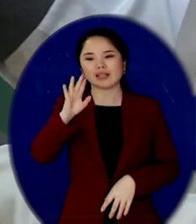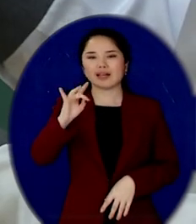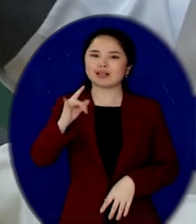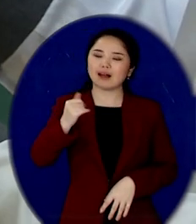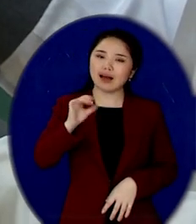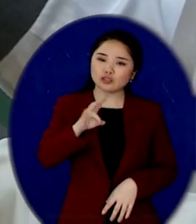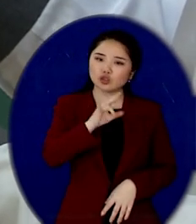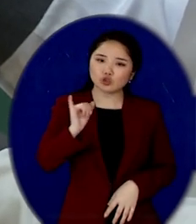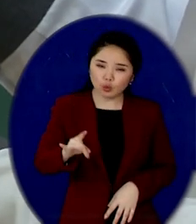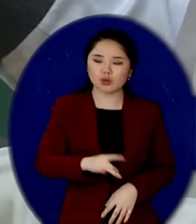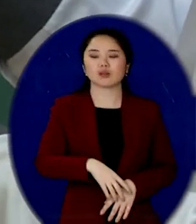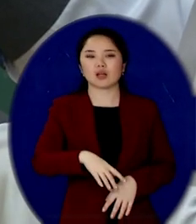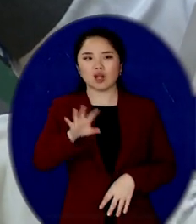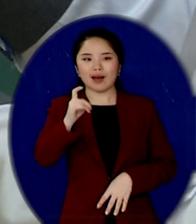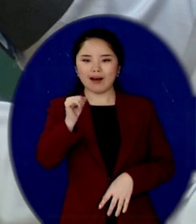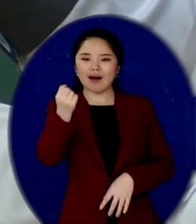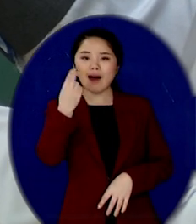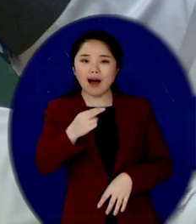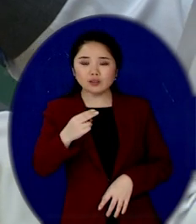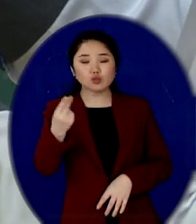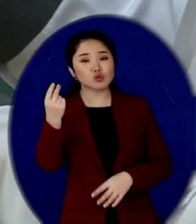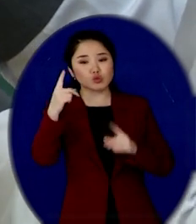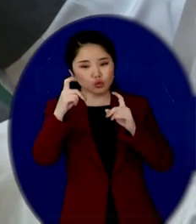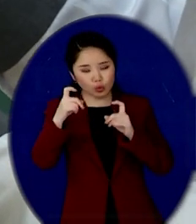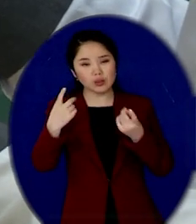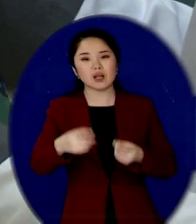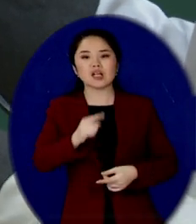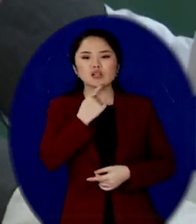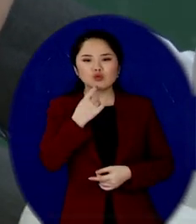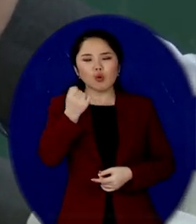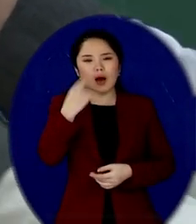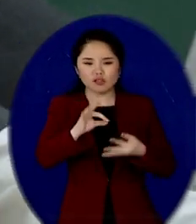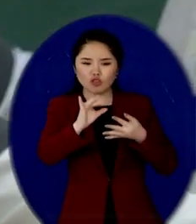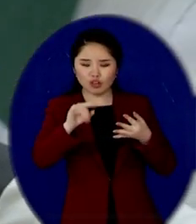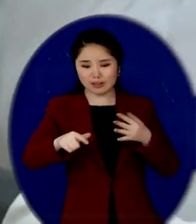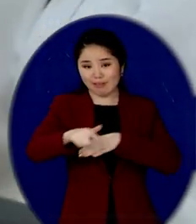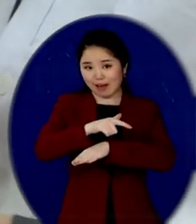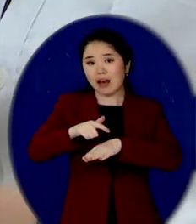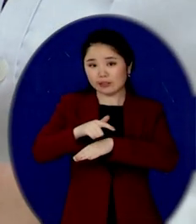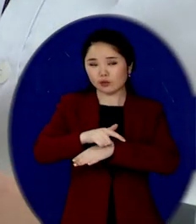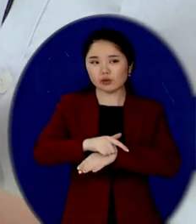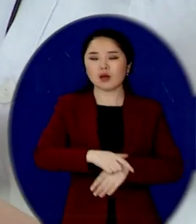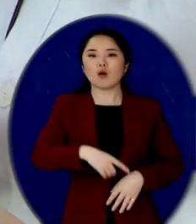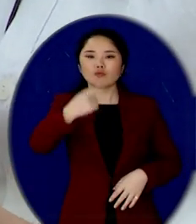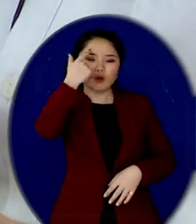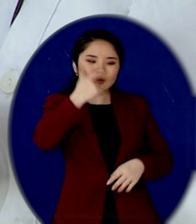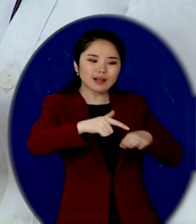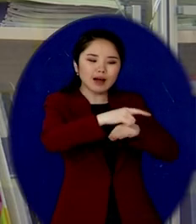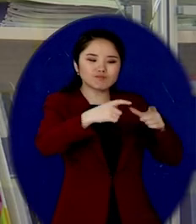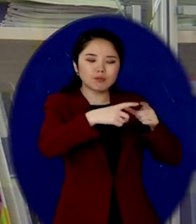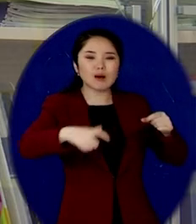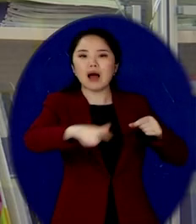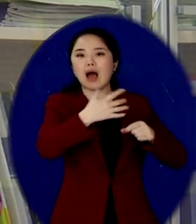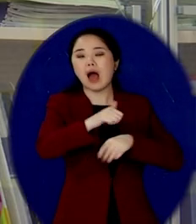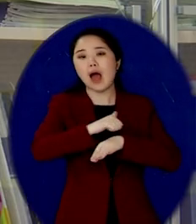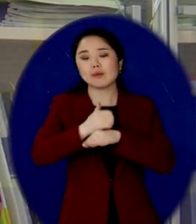нуур, зураагийн хадны зураг, хитцүү хад, гоожуурын хөрхрээ гих энэ газрууд Монгол орны аль аймагт